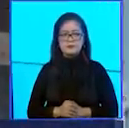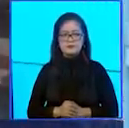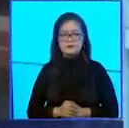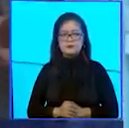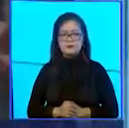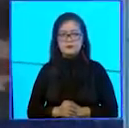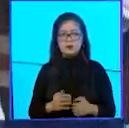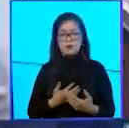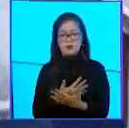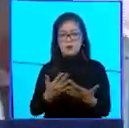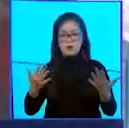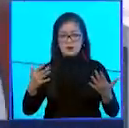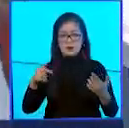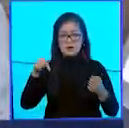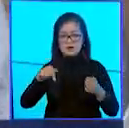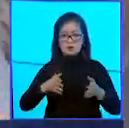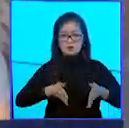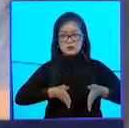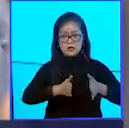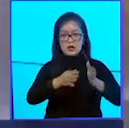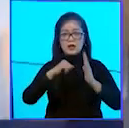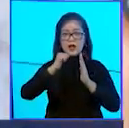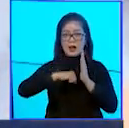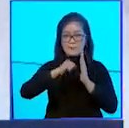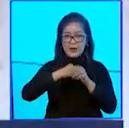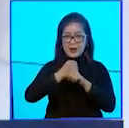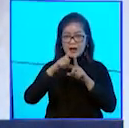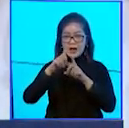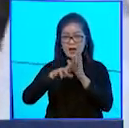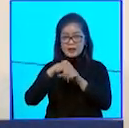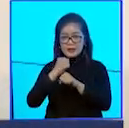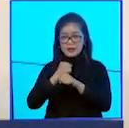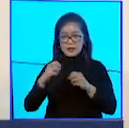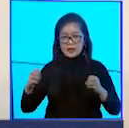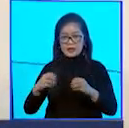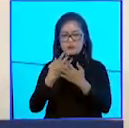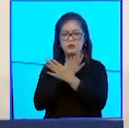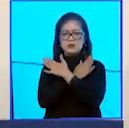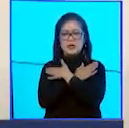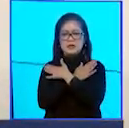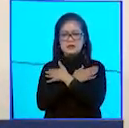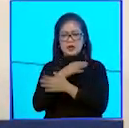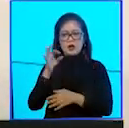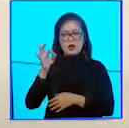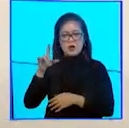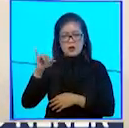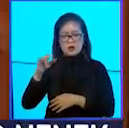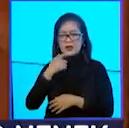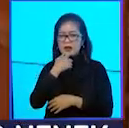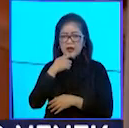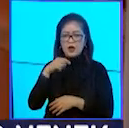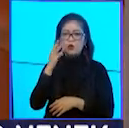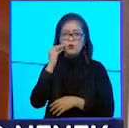Warga Jalan Gambiran Nom 2, Kelapa Gading, Jakarta Utara dikejutkan dengan penemuan jenazah Oli Jeusuna Tampi. Nenek berusia 64 tahun